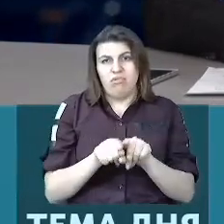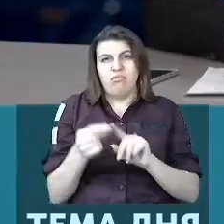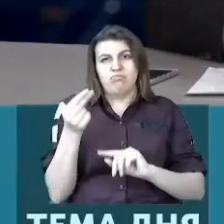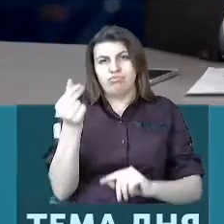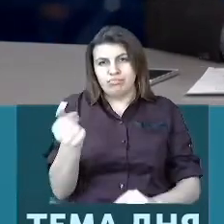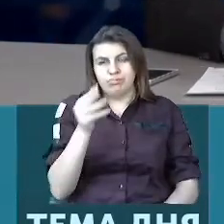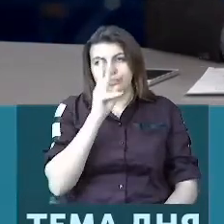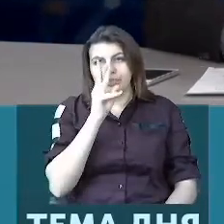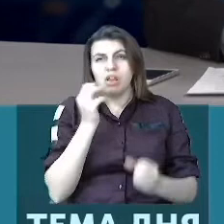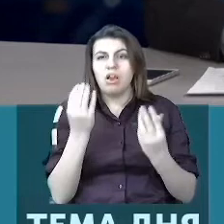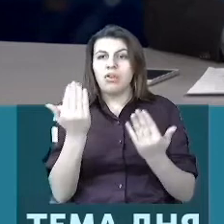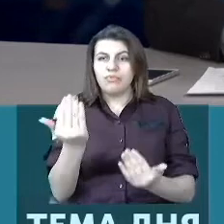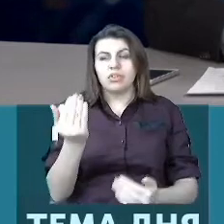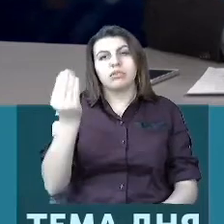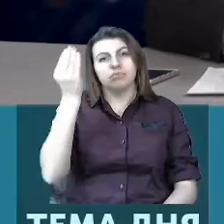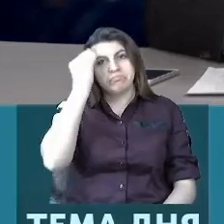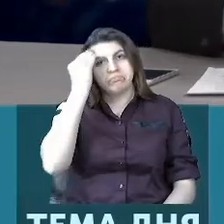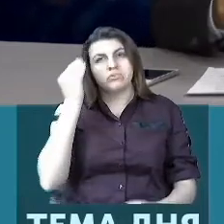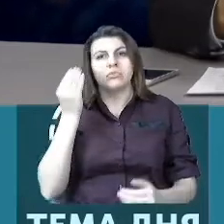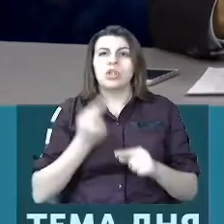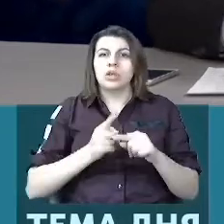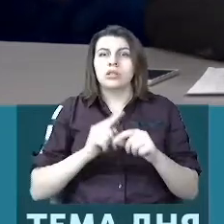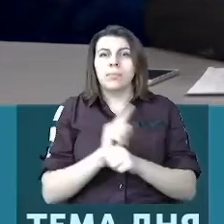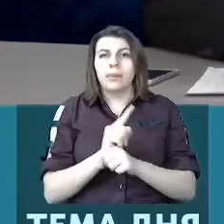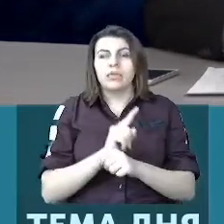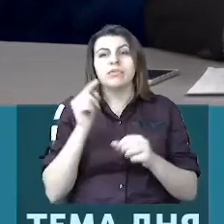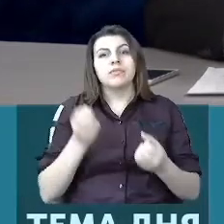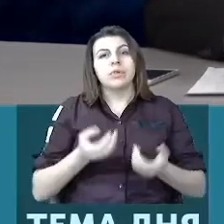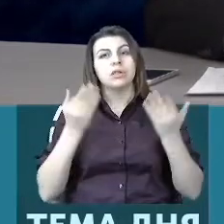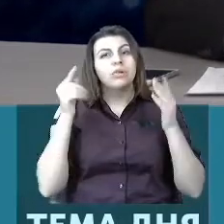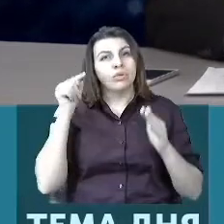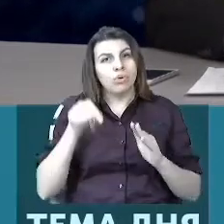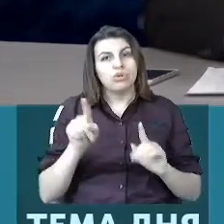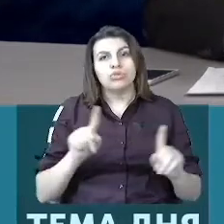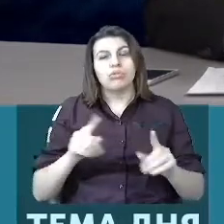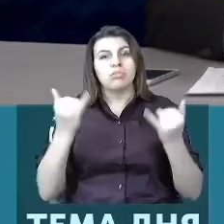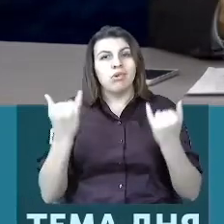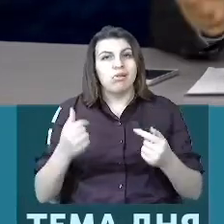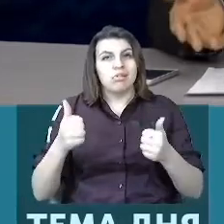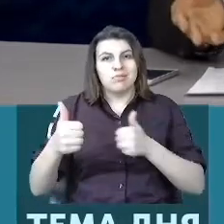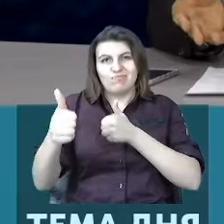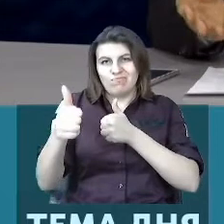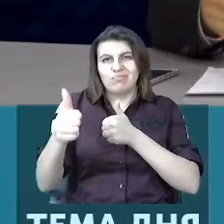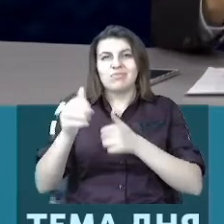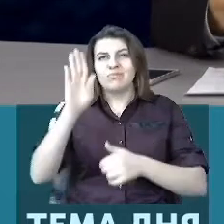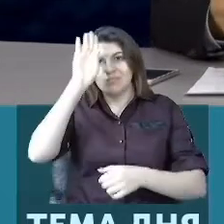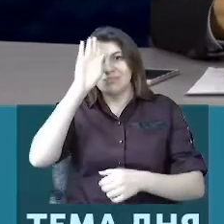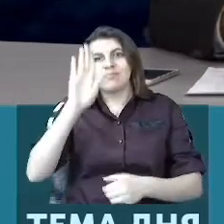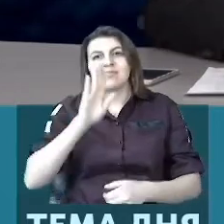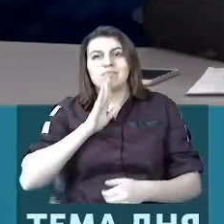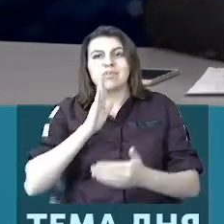плата. Як ви ставитесь до цієї норми в світлі того, що наразі різниця у заробітній платі між чоловіками і жінками